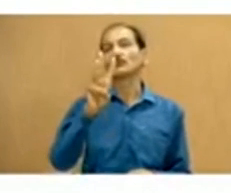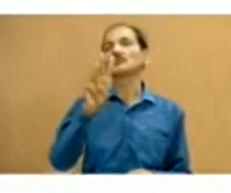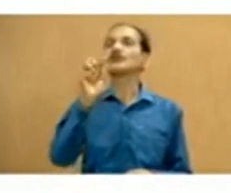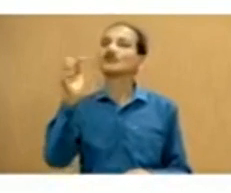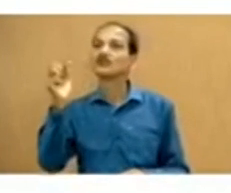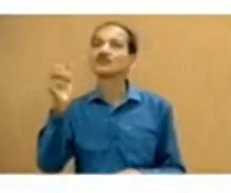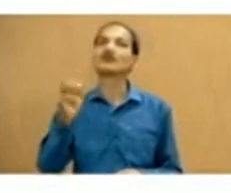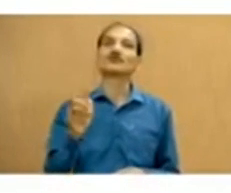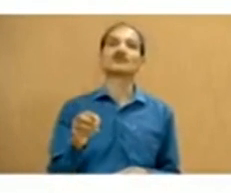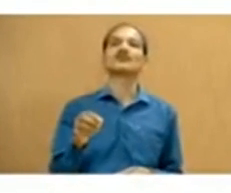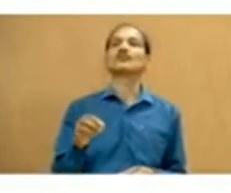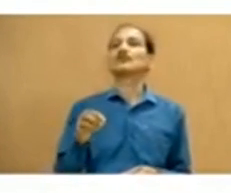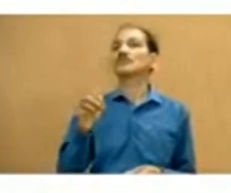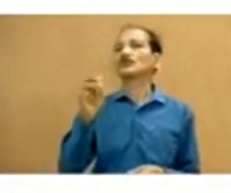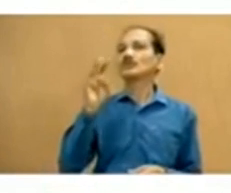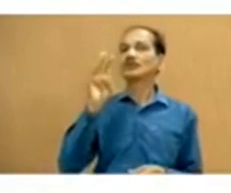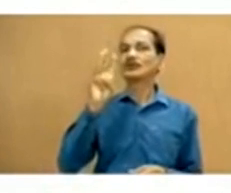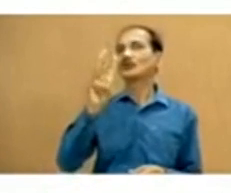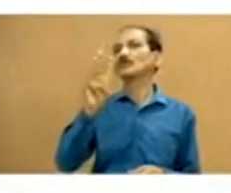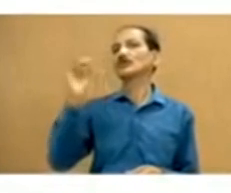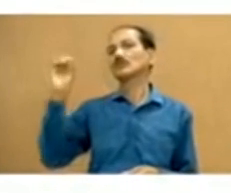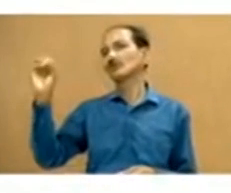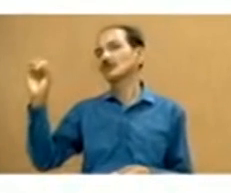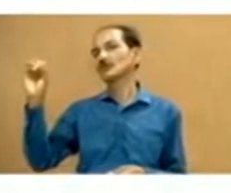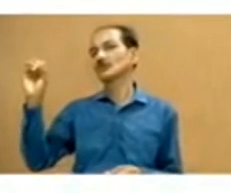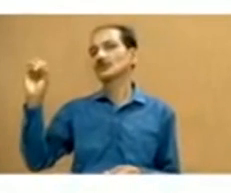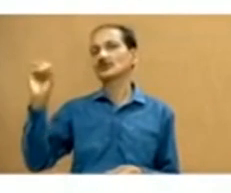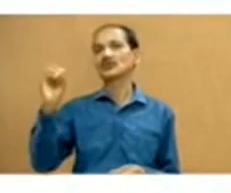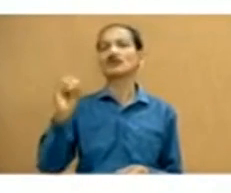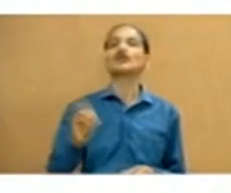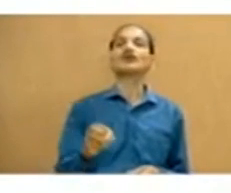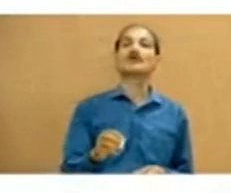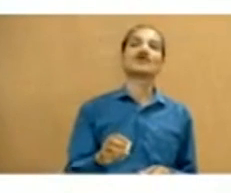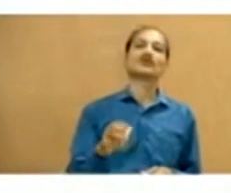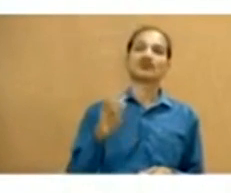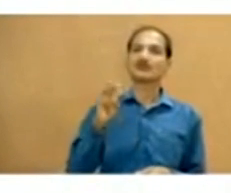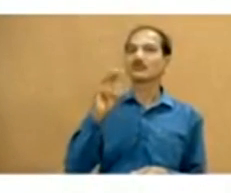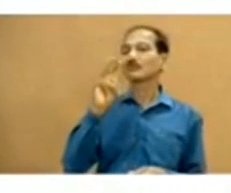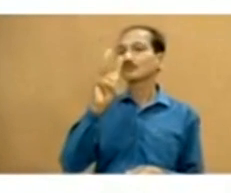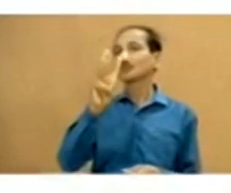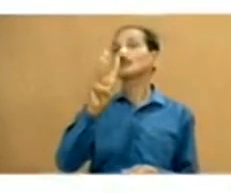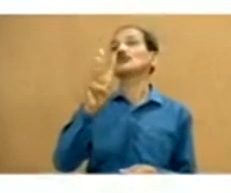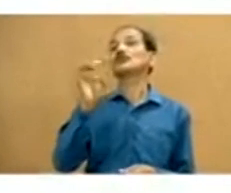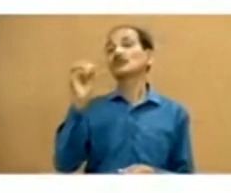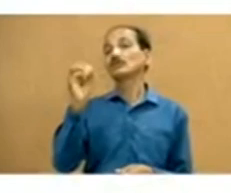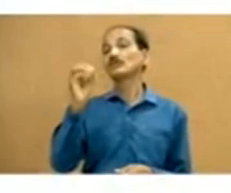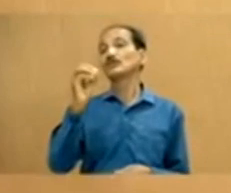ଏବଂ ତିନିଶହରୁ ତିନି ହଜାର, ଯିବା ବା ନଯିବା କାହା ହାତରେ ଅଛି?